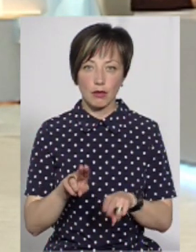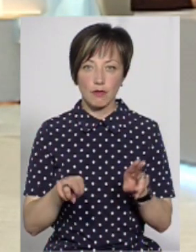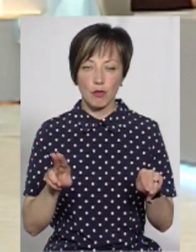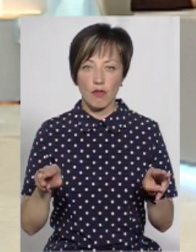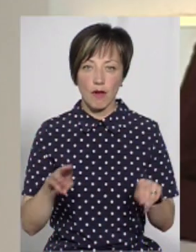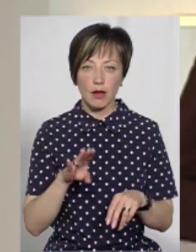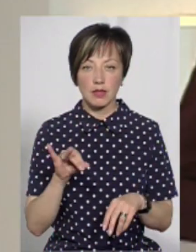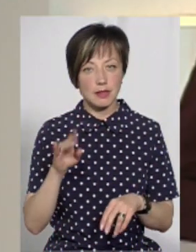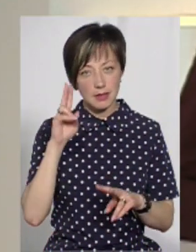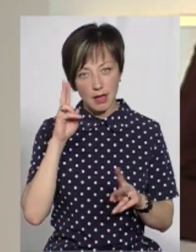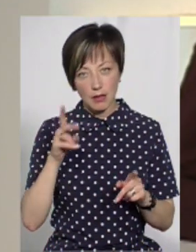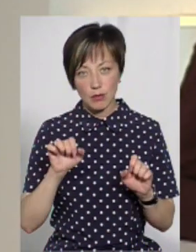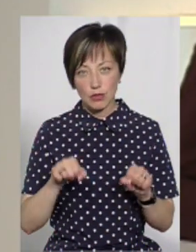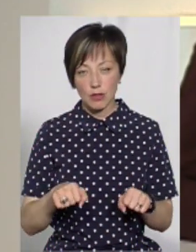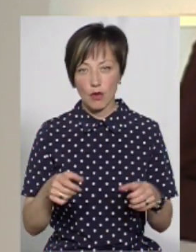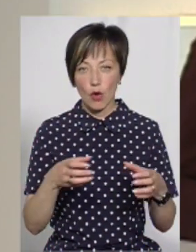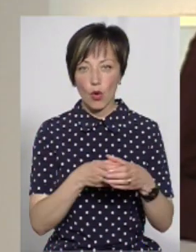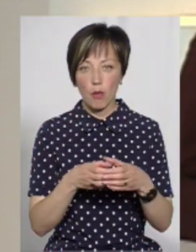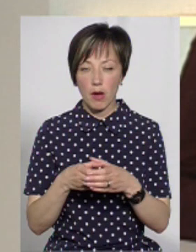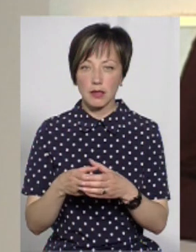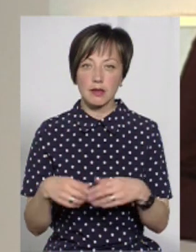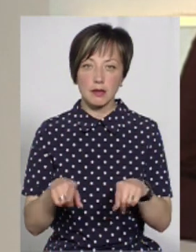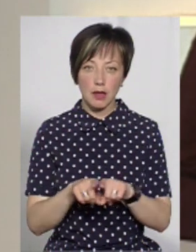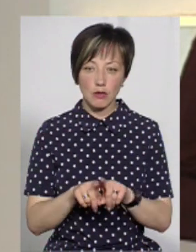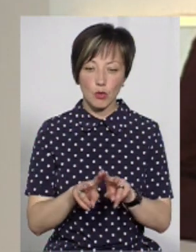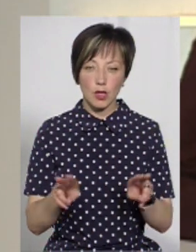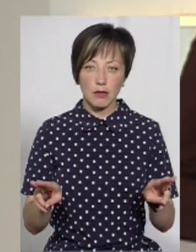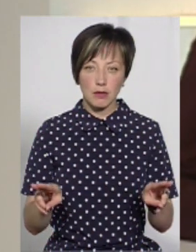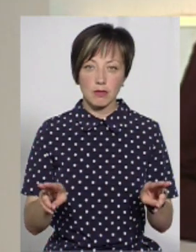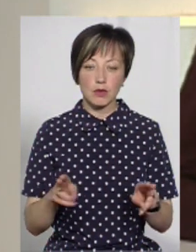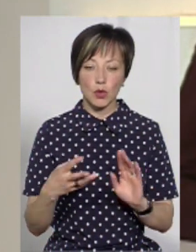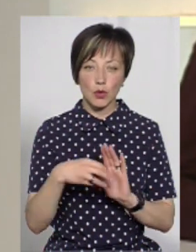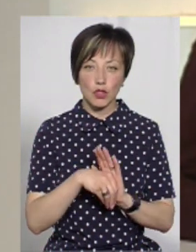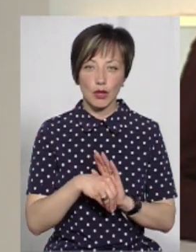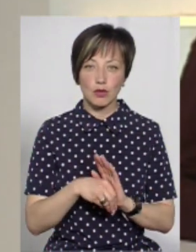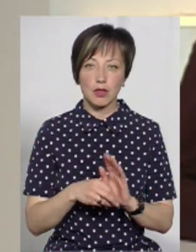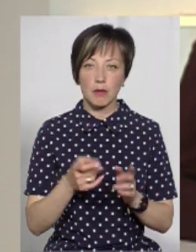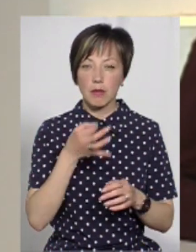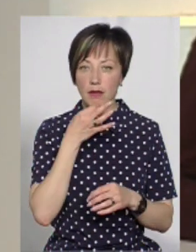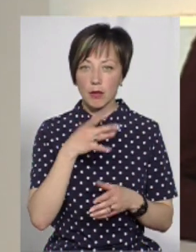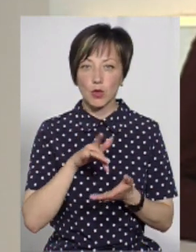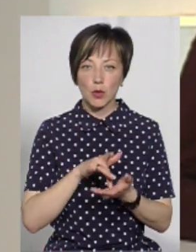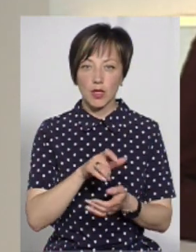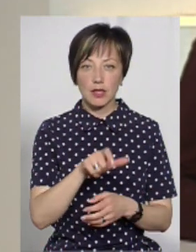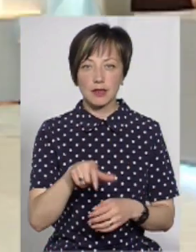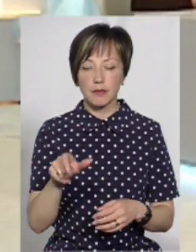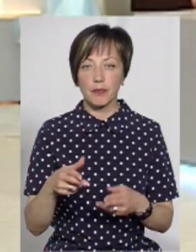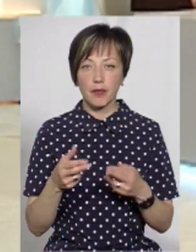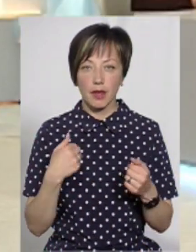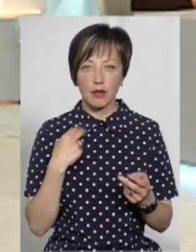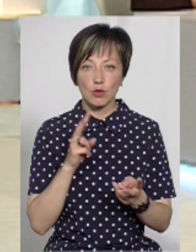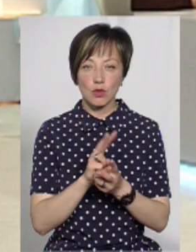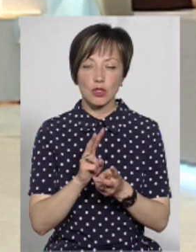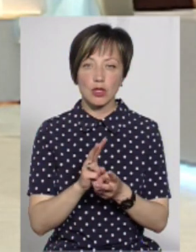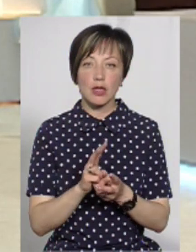розфарбувати. Чи не знаєте ви, можливо, громади також подібним чином долучаються і приваблюють туристів? Так,